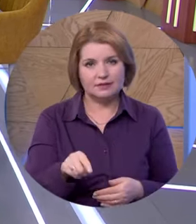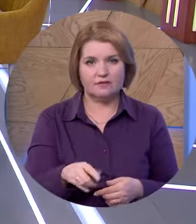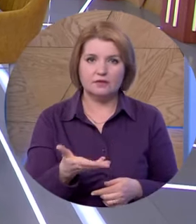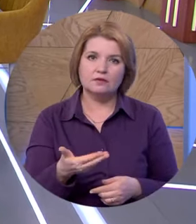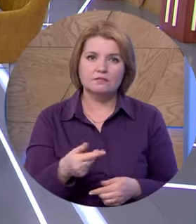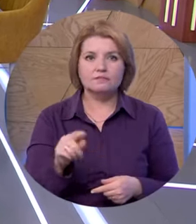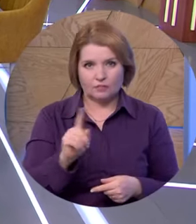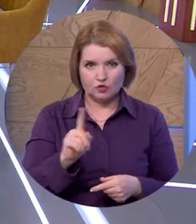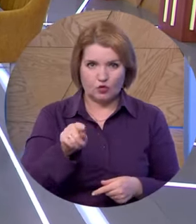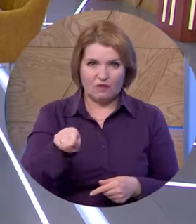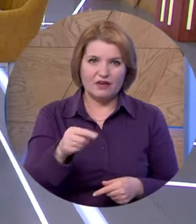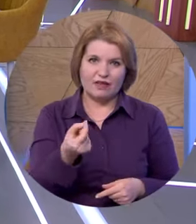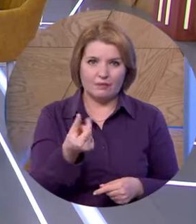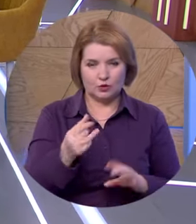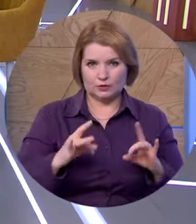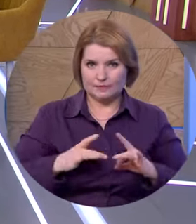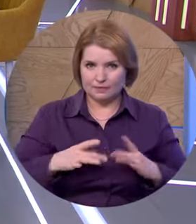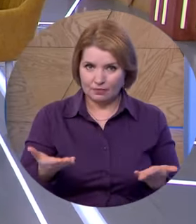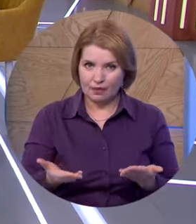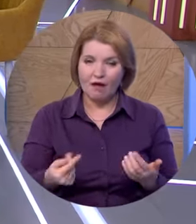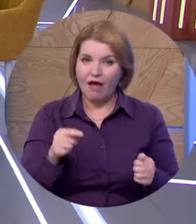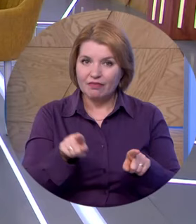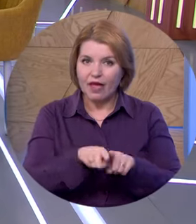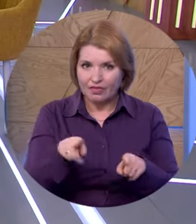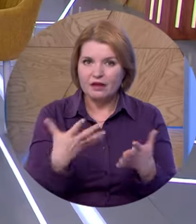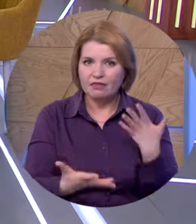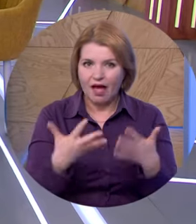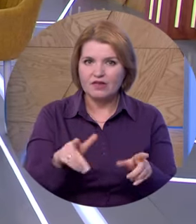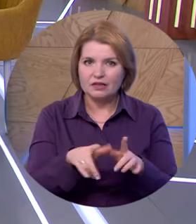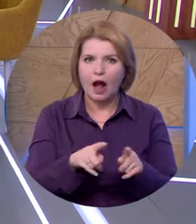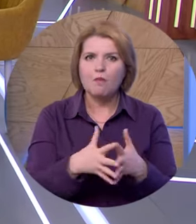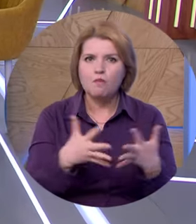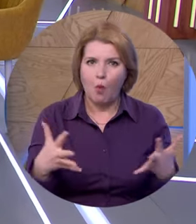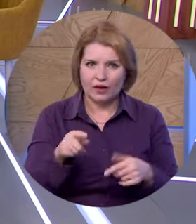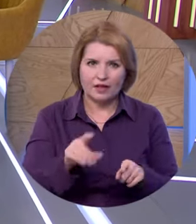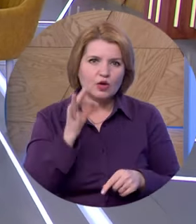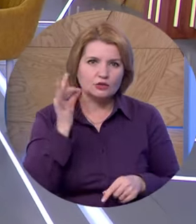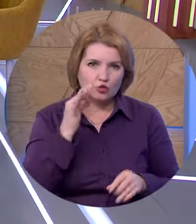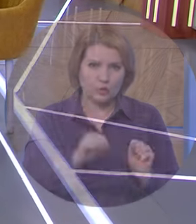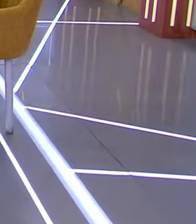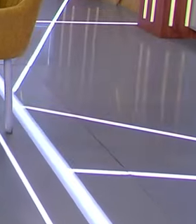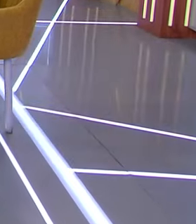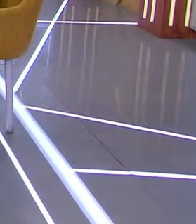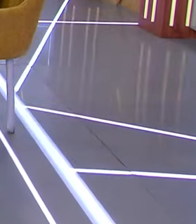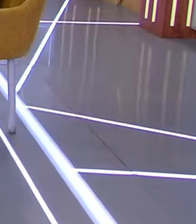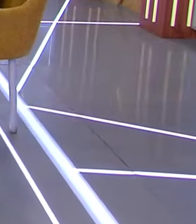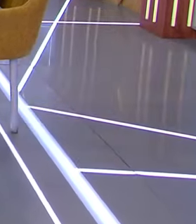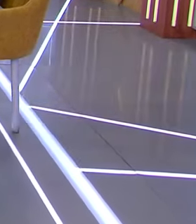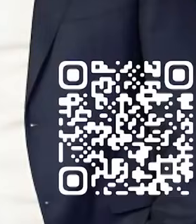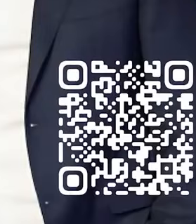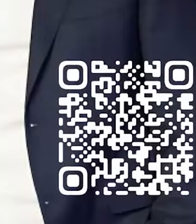нас из состояния равновесия. И это, мне кажется, гораздо действенный на самом деле и более изощренный способ. Спасибо большое за ответ.